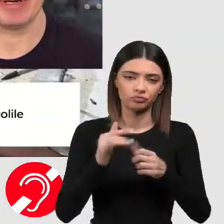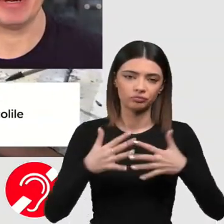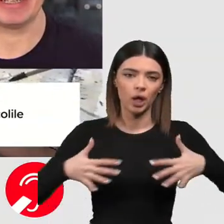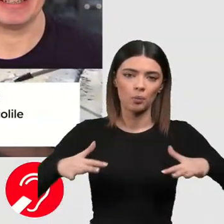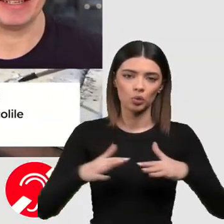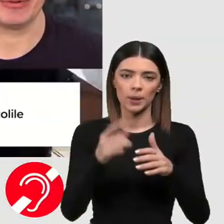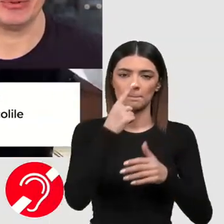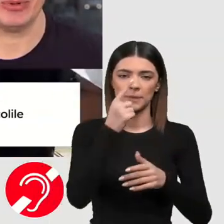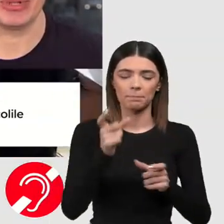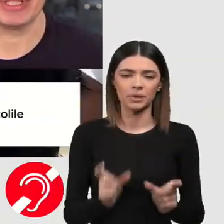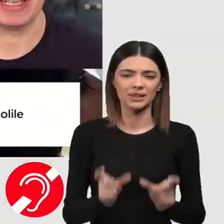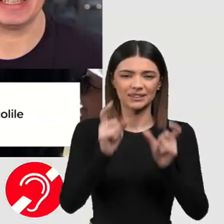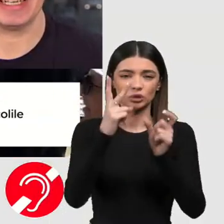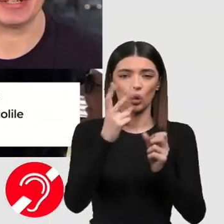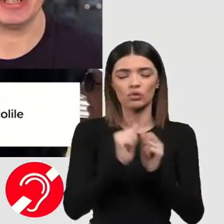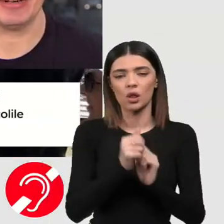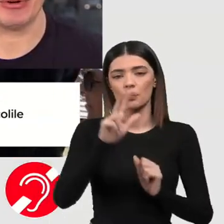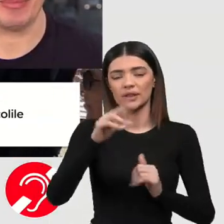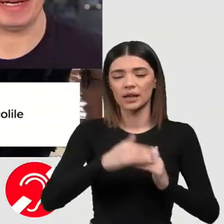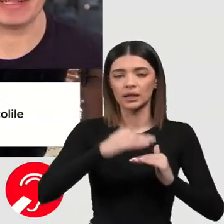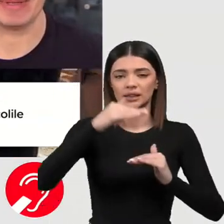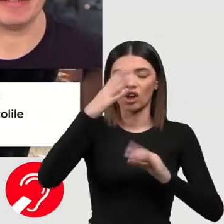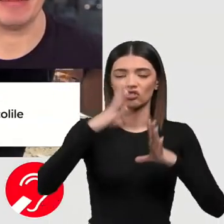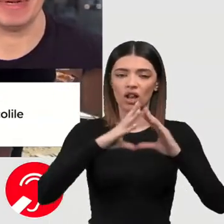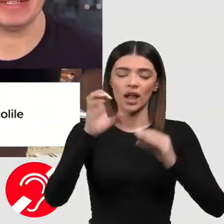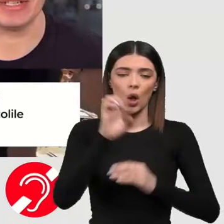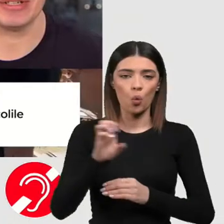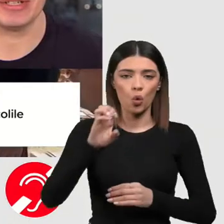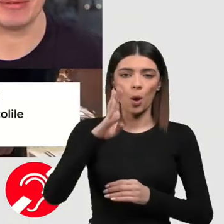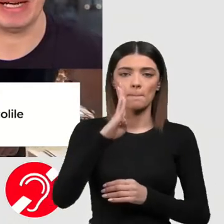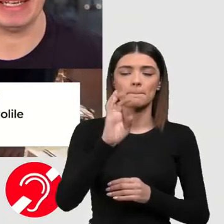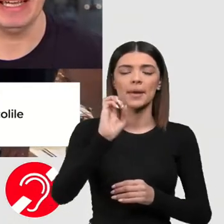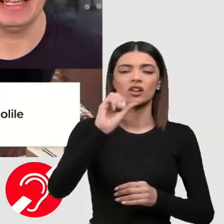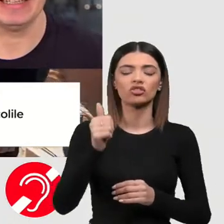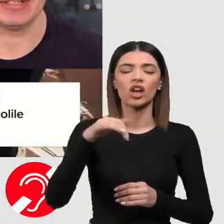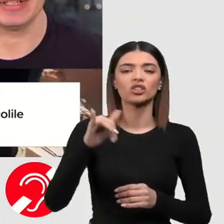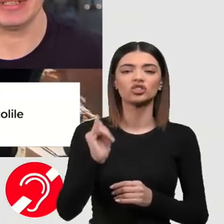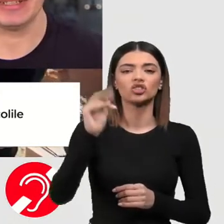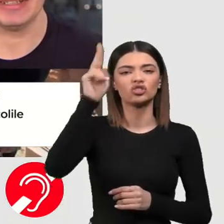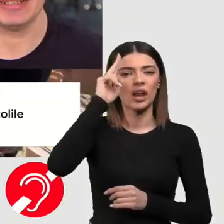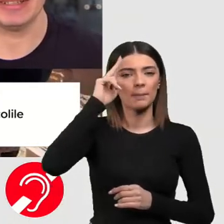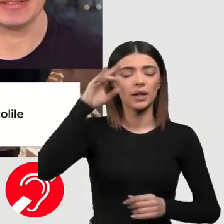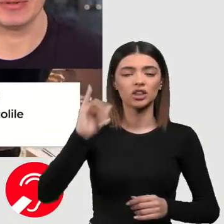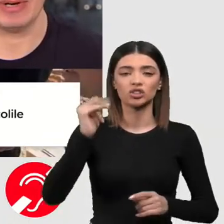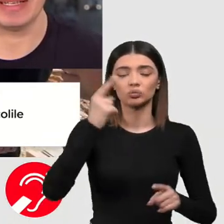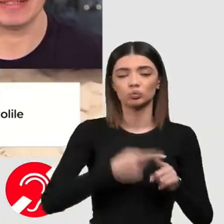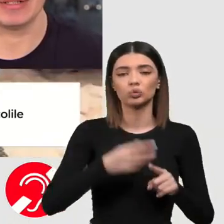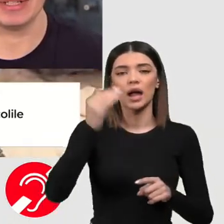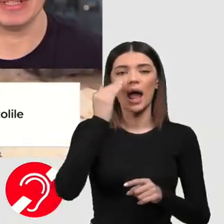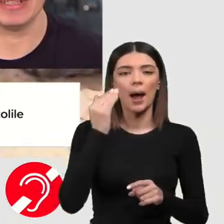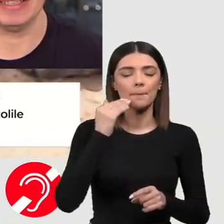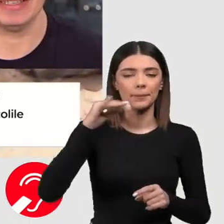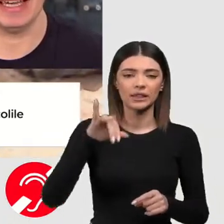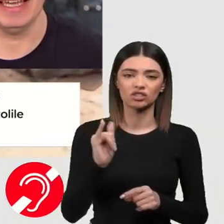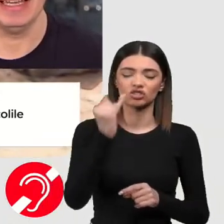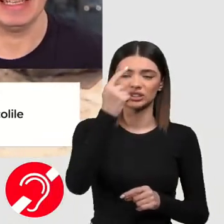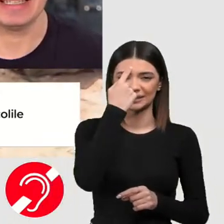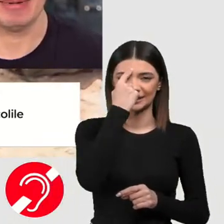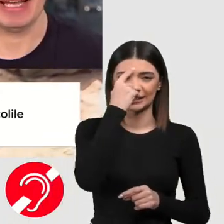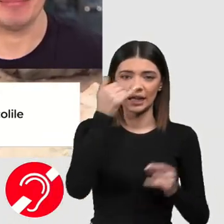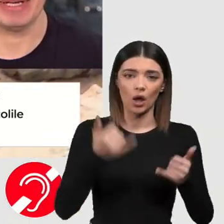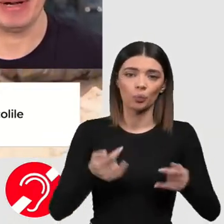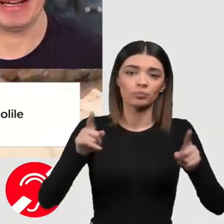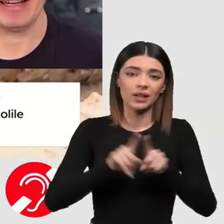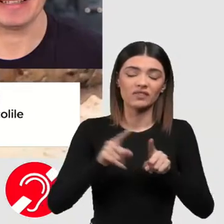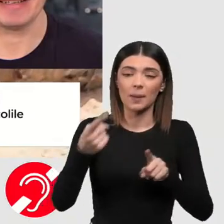realizat primele clădiri cu 2 și 3 etaje în Europa, respectiv în Belgia și Germania, dar și în SUA și India. De